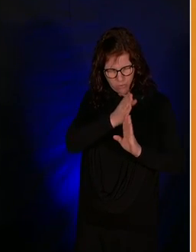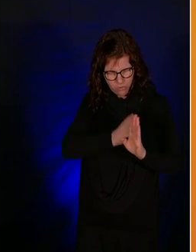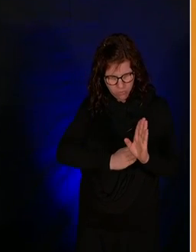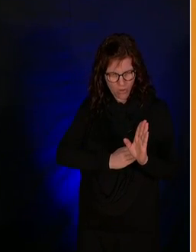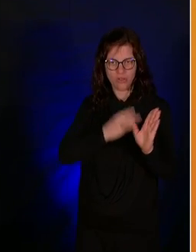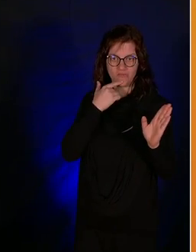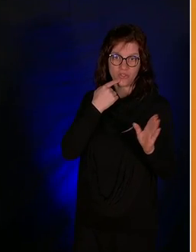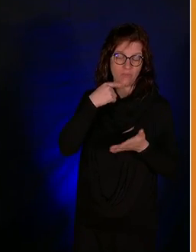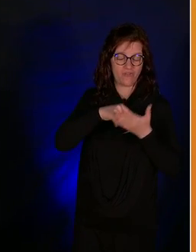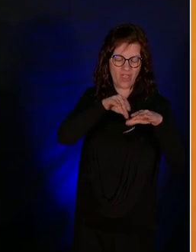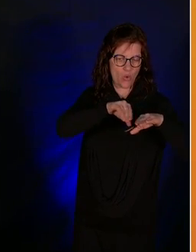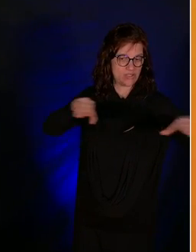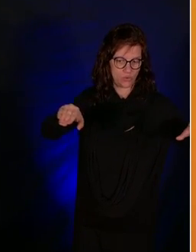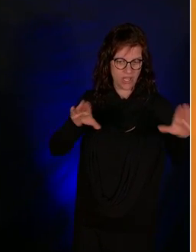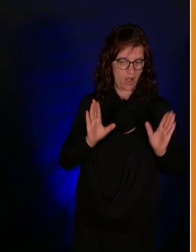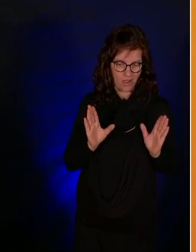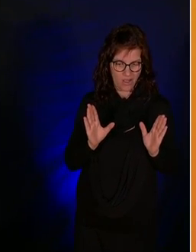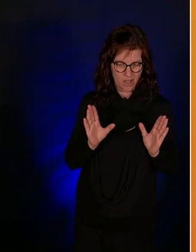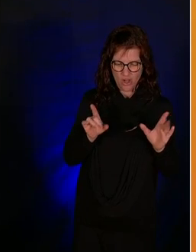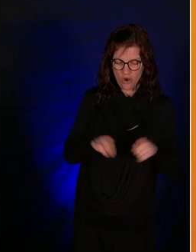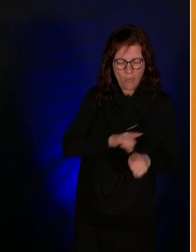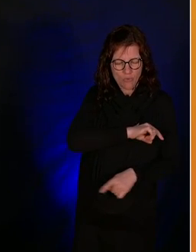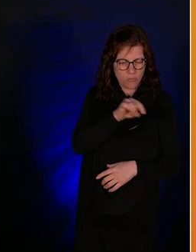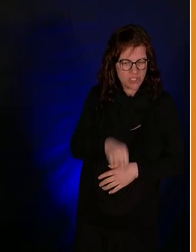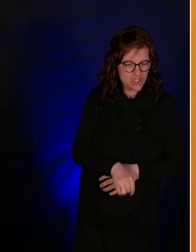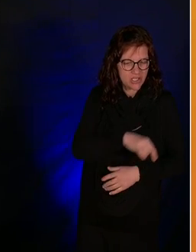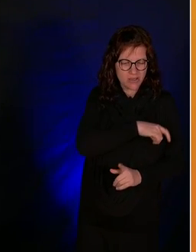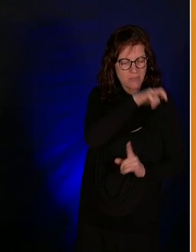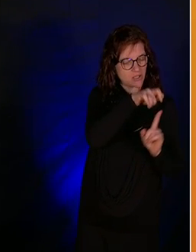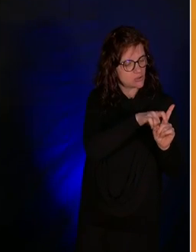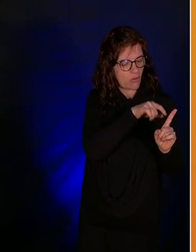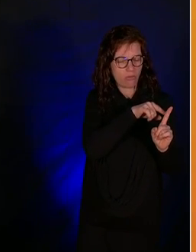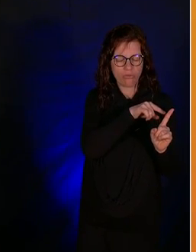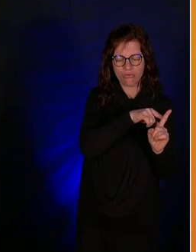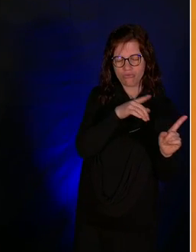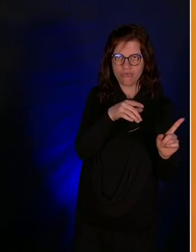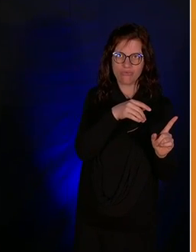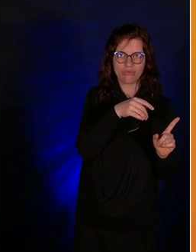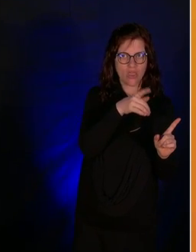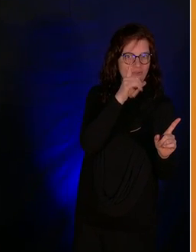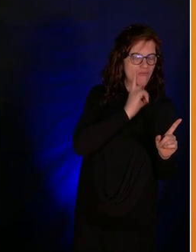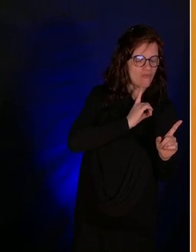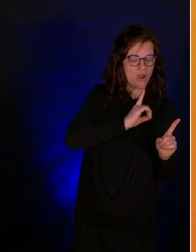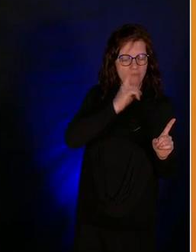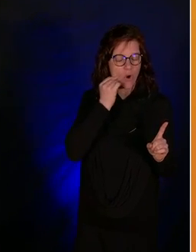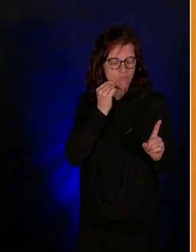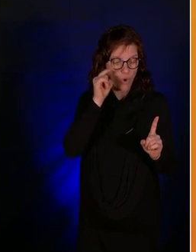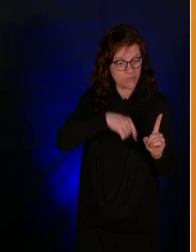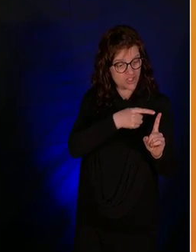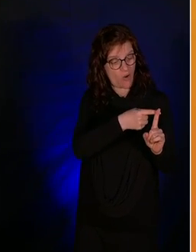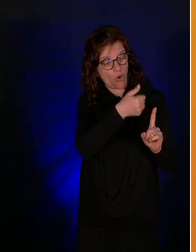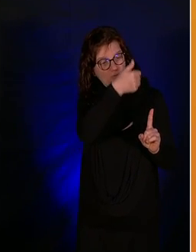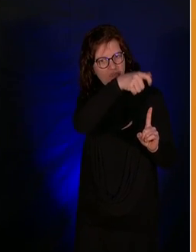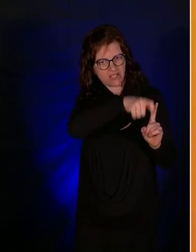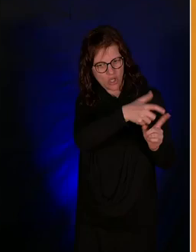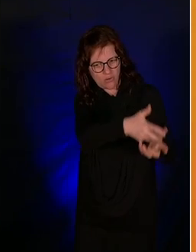préfère l'horizontalité, on est un peu obligé de mettre quelqu'un ou un ou une femme en avant. Voilà. Donc je